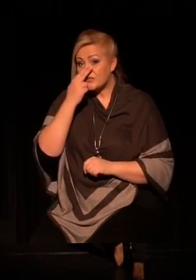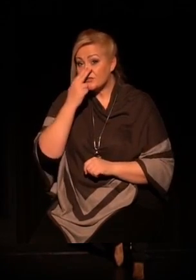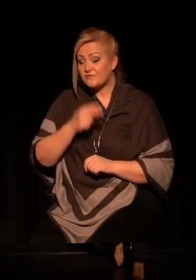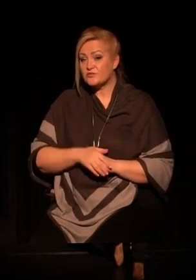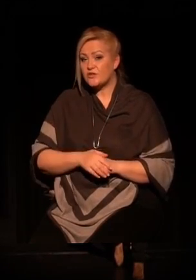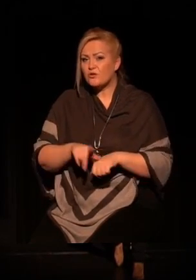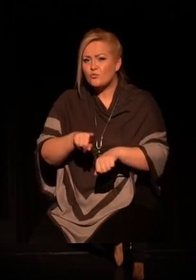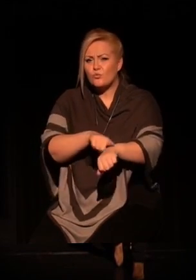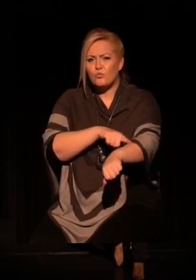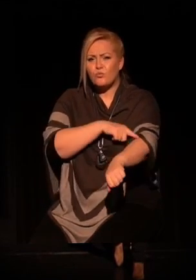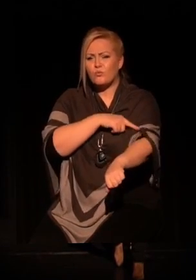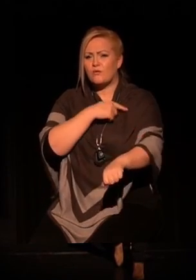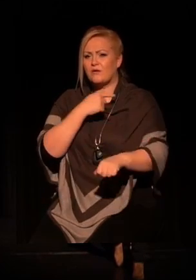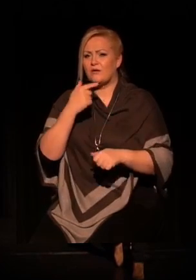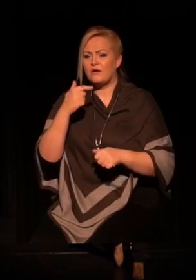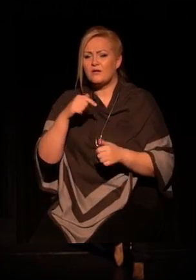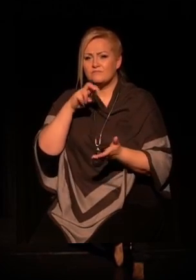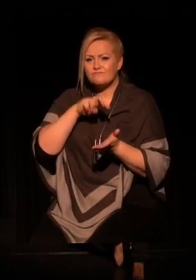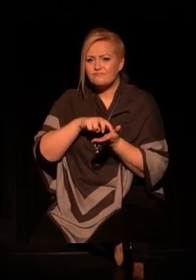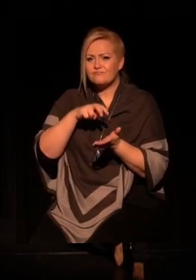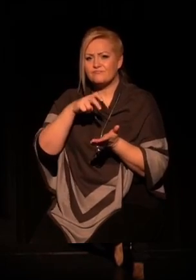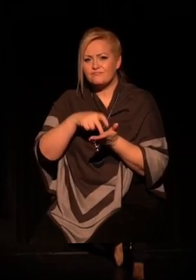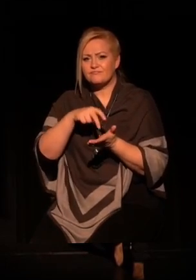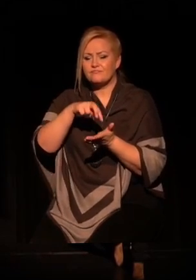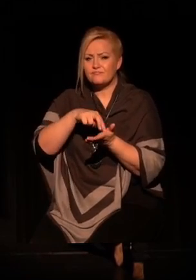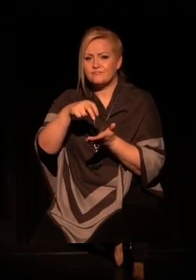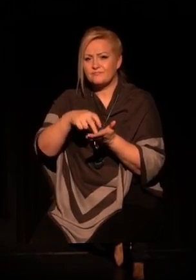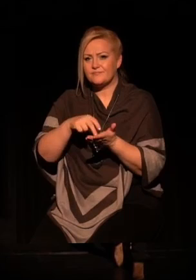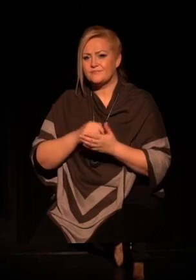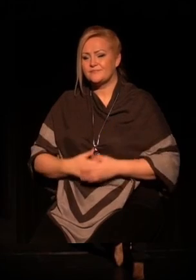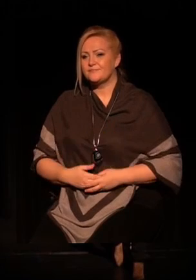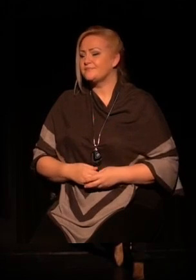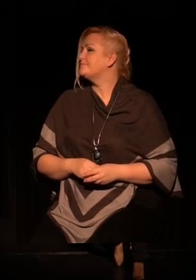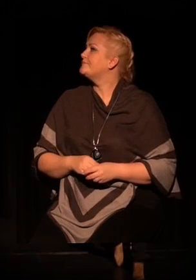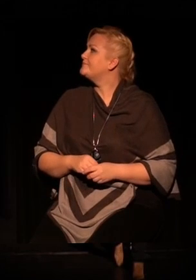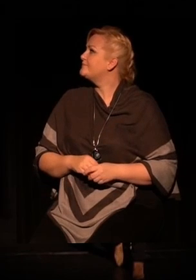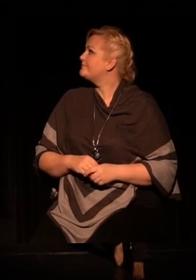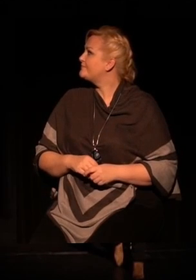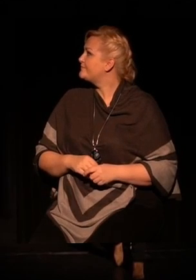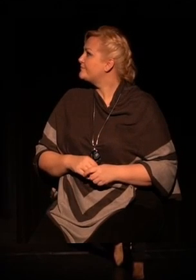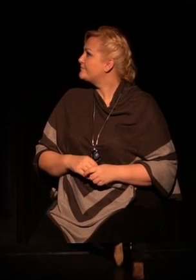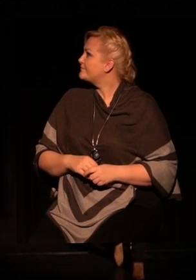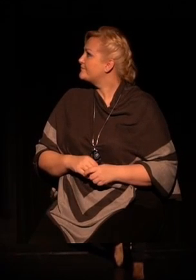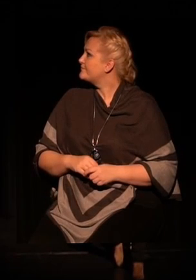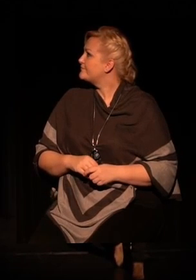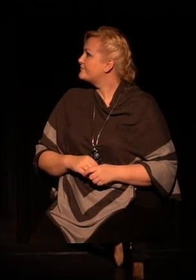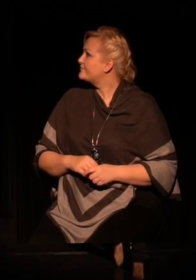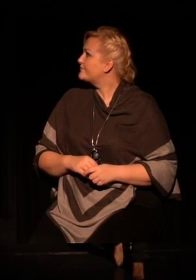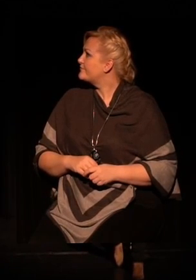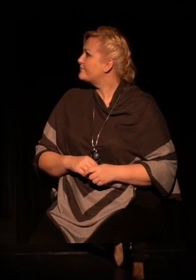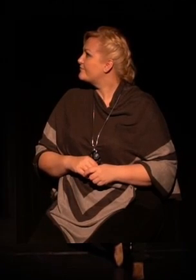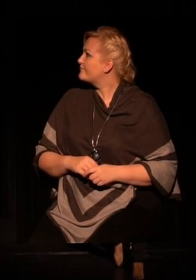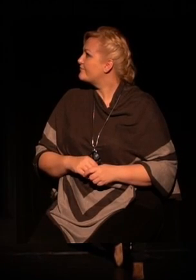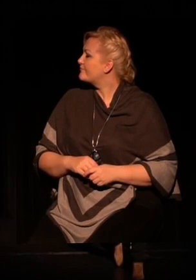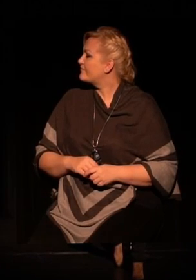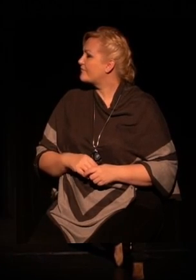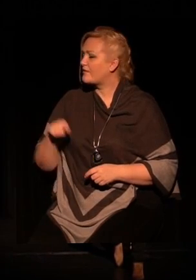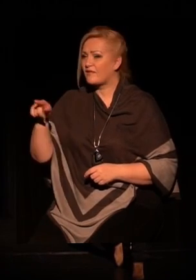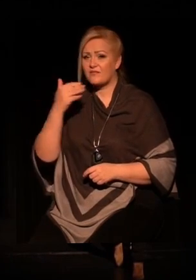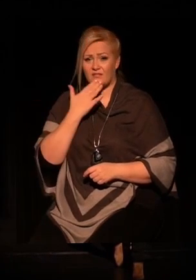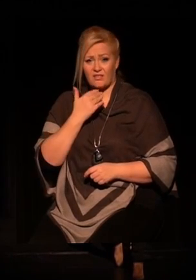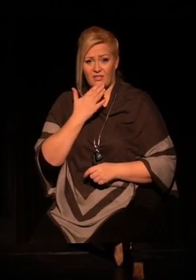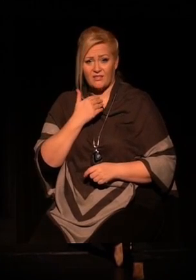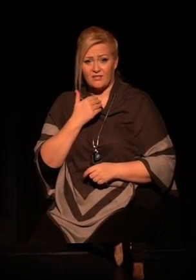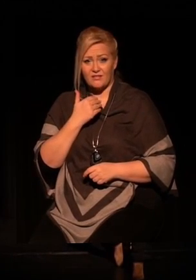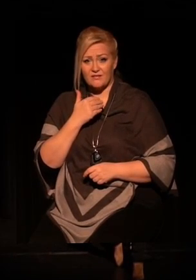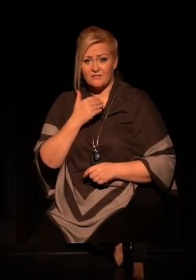długo pokonuje się ostatnie kroki. To nie jest tak, że on nie chce, czy mu się nie chce,